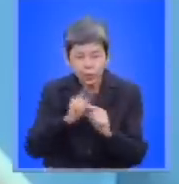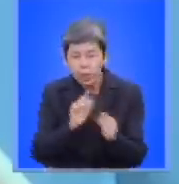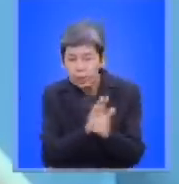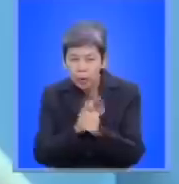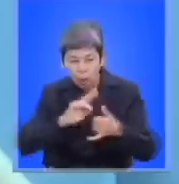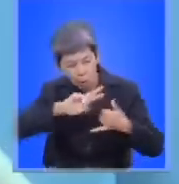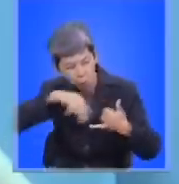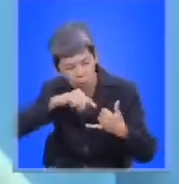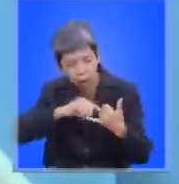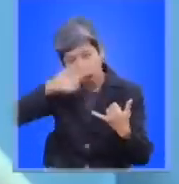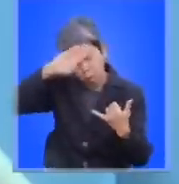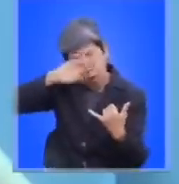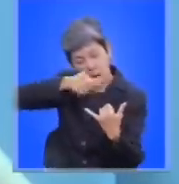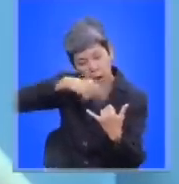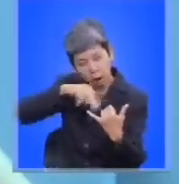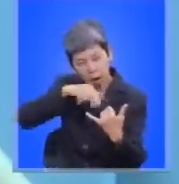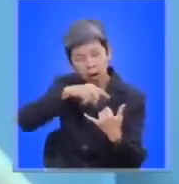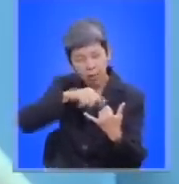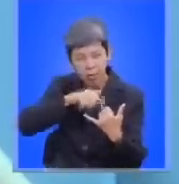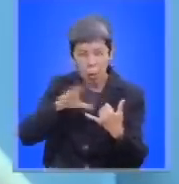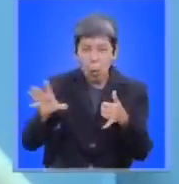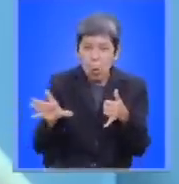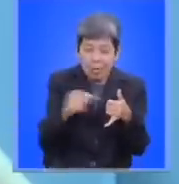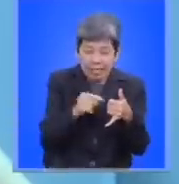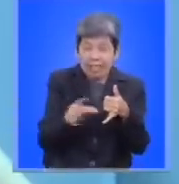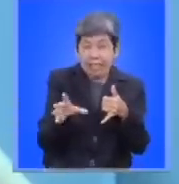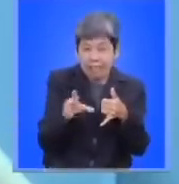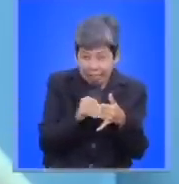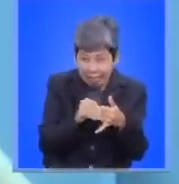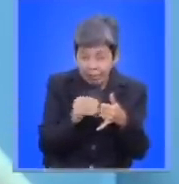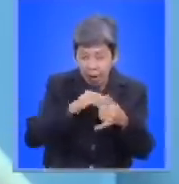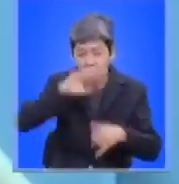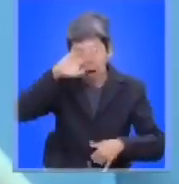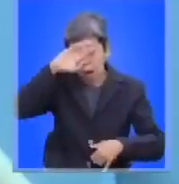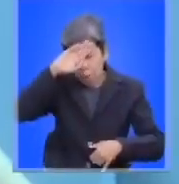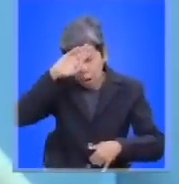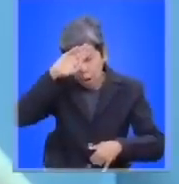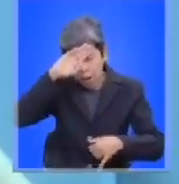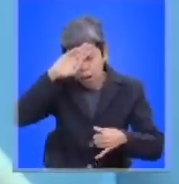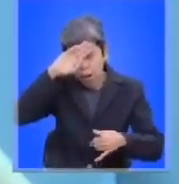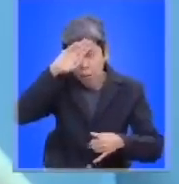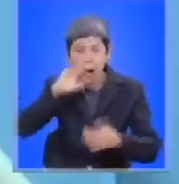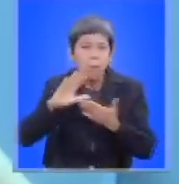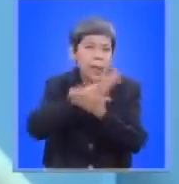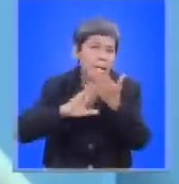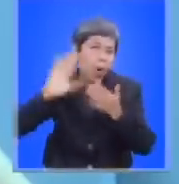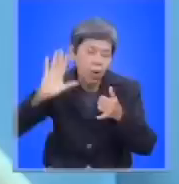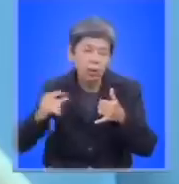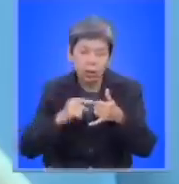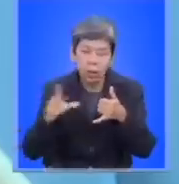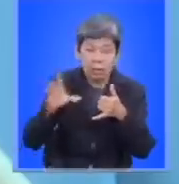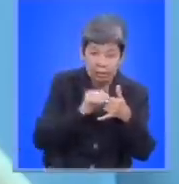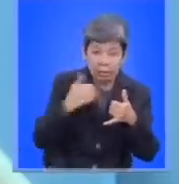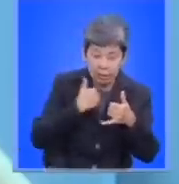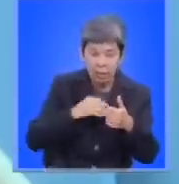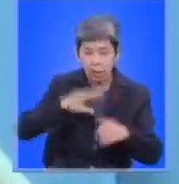าผู้ป่วยที่ติดเชื้อไม่ว่าจะเป็นผู้ป่วยจากต่างประเทศหรือผู้ป่วย